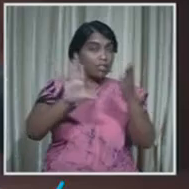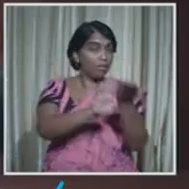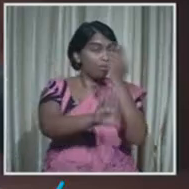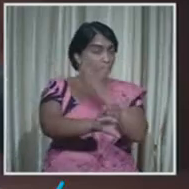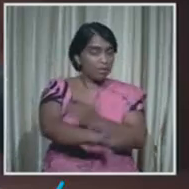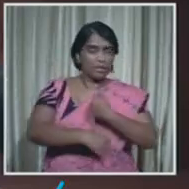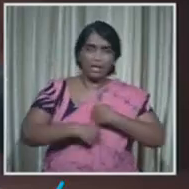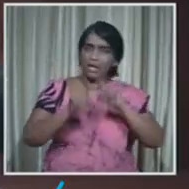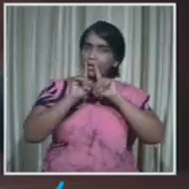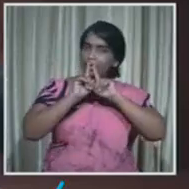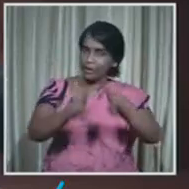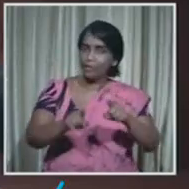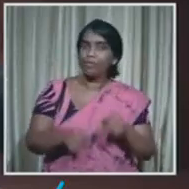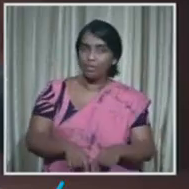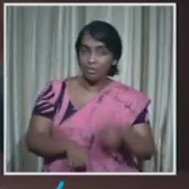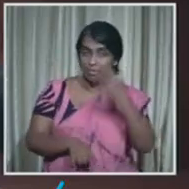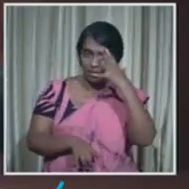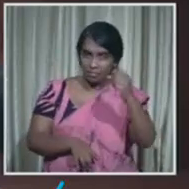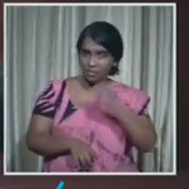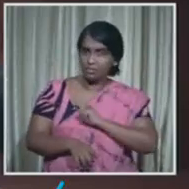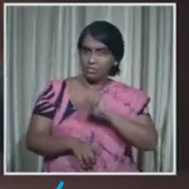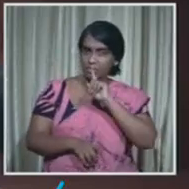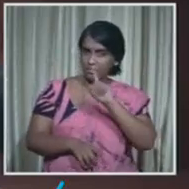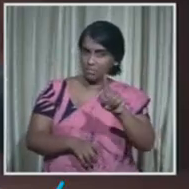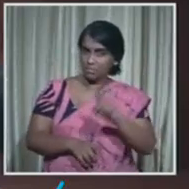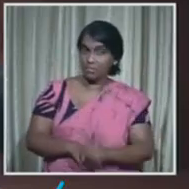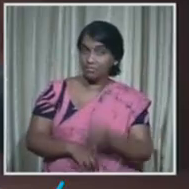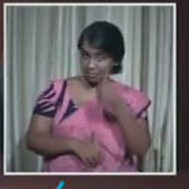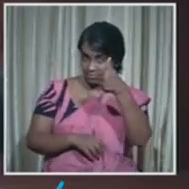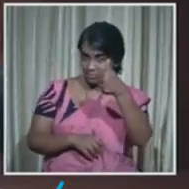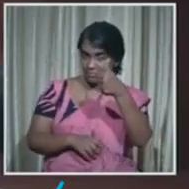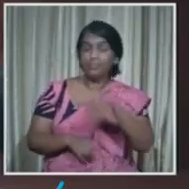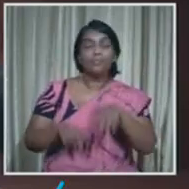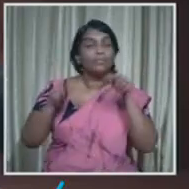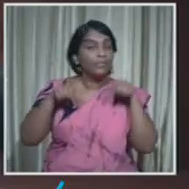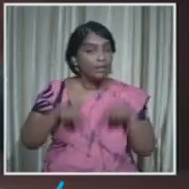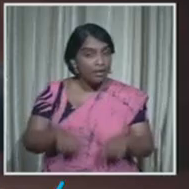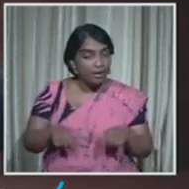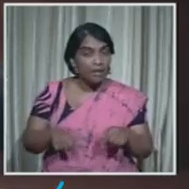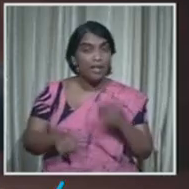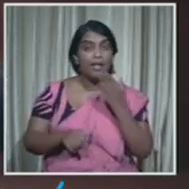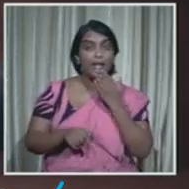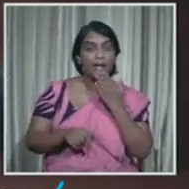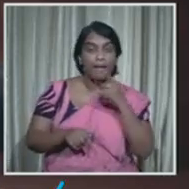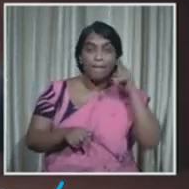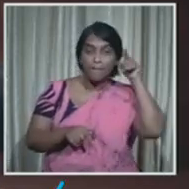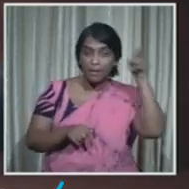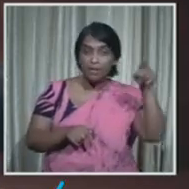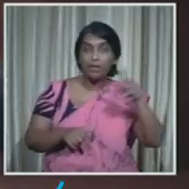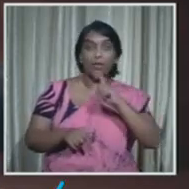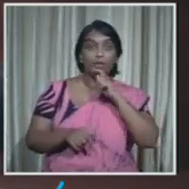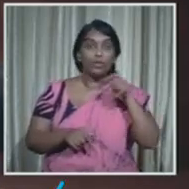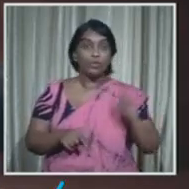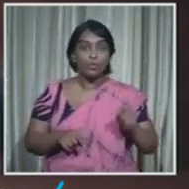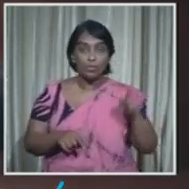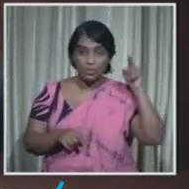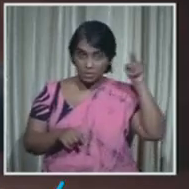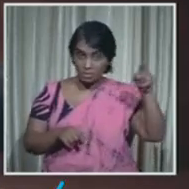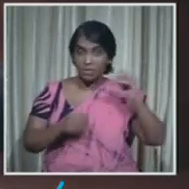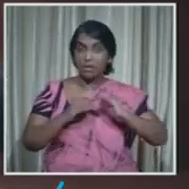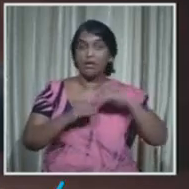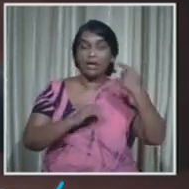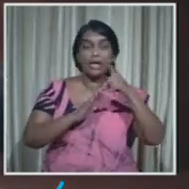කිව්වා මතක තබා ගන්න හරිද අද අද ඇමරිකන් එක්සත් ජනපදයේ අධිකරණ ඉදිරිපිට